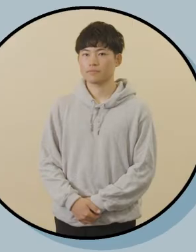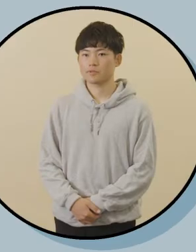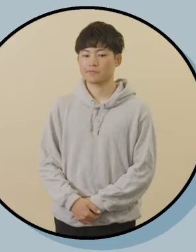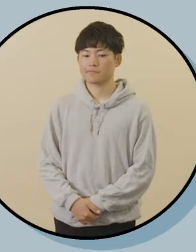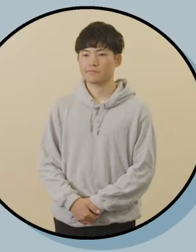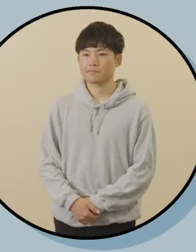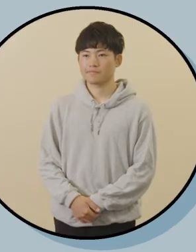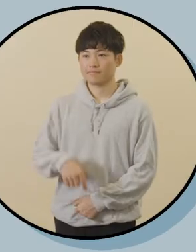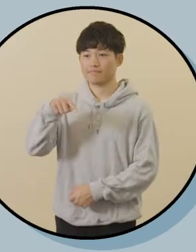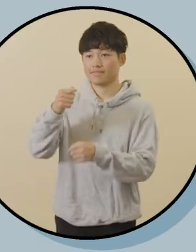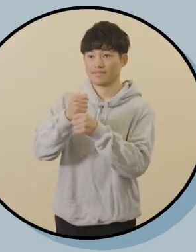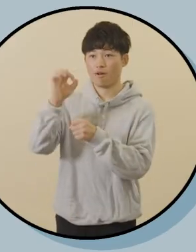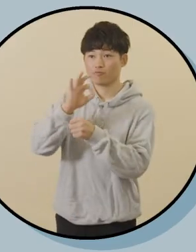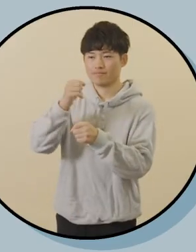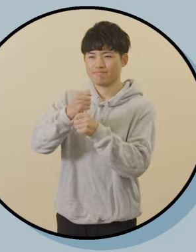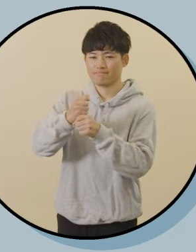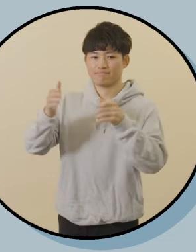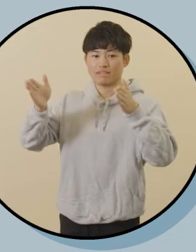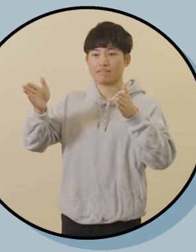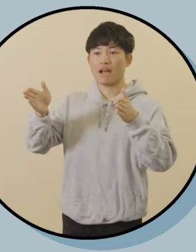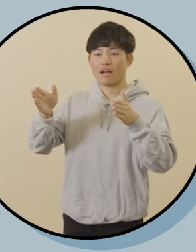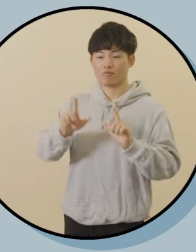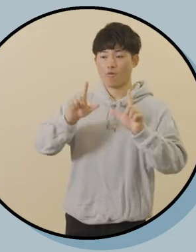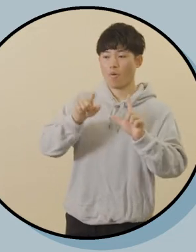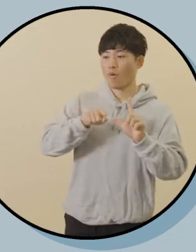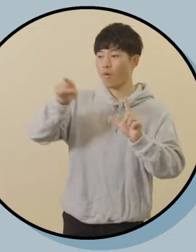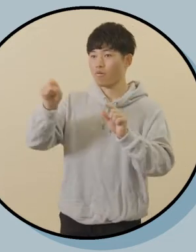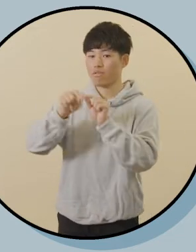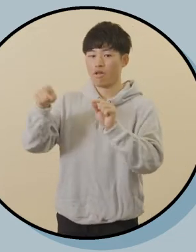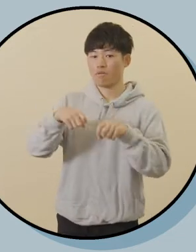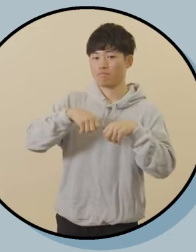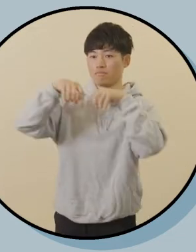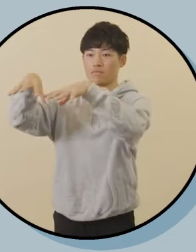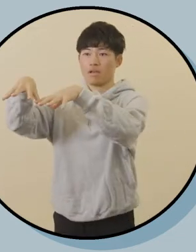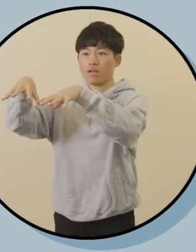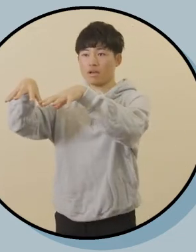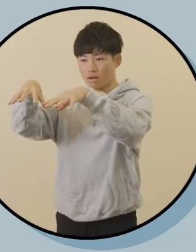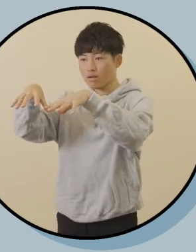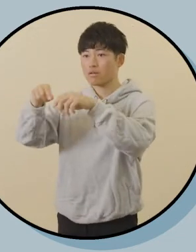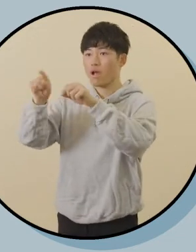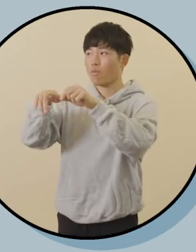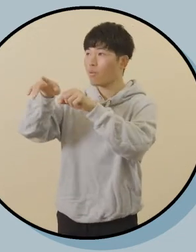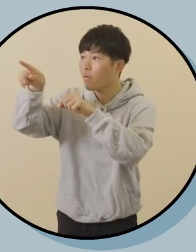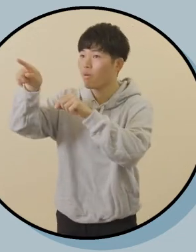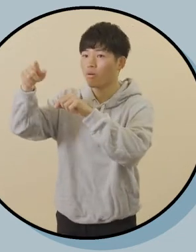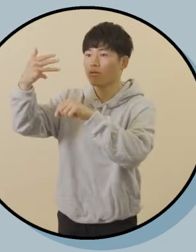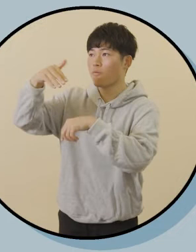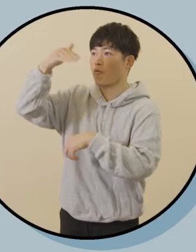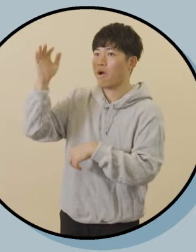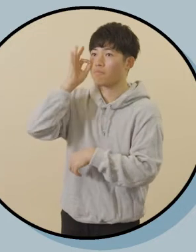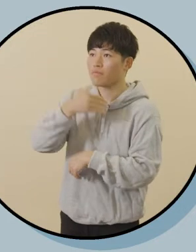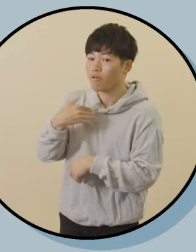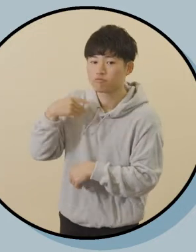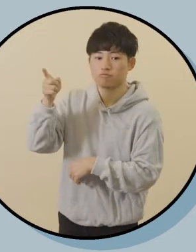モルメタモンを作ってる最中というか、その前も、あの、東京から長野に引っ越して、